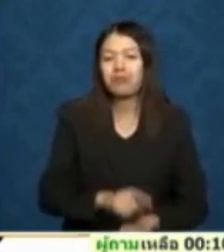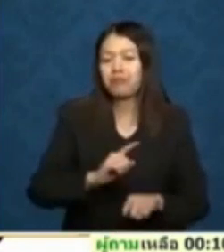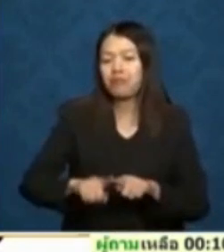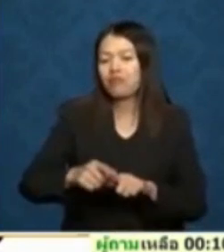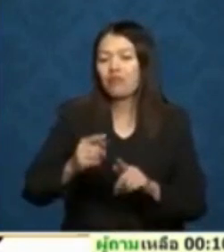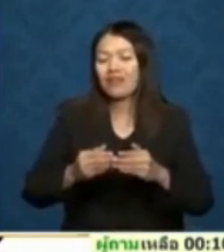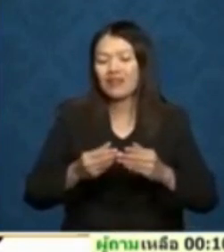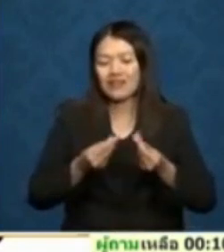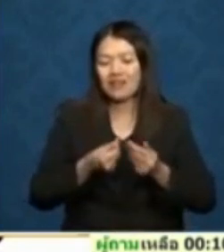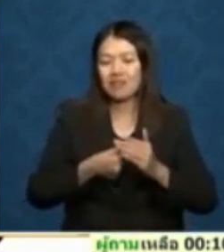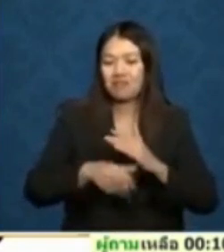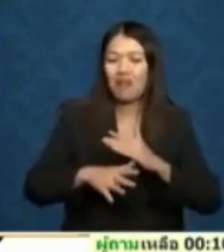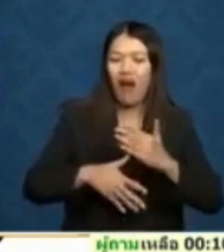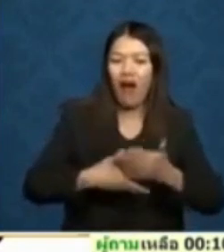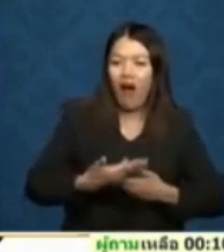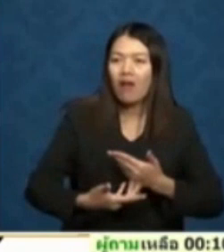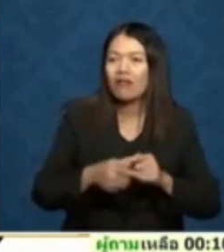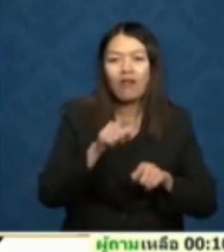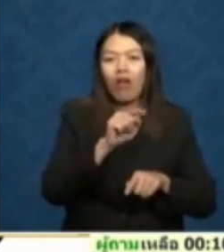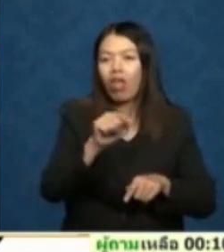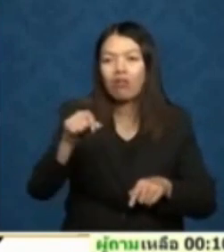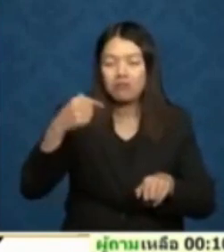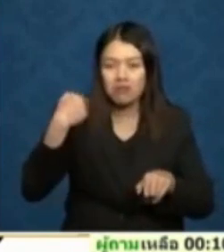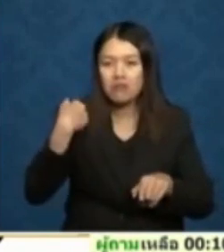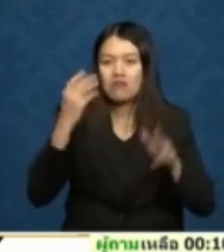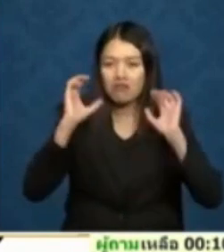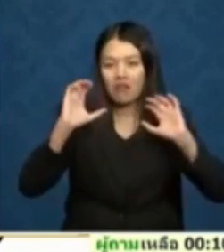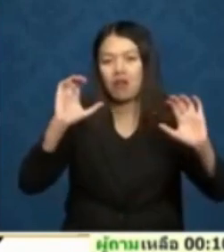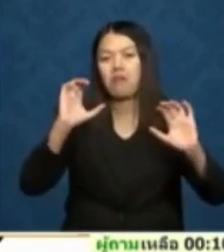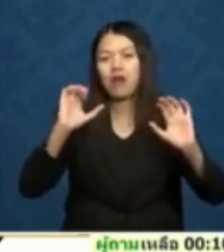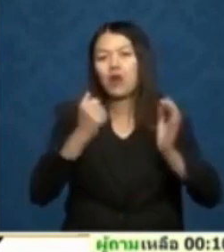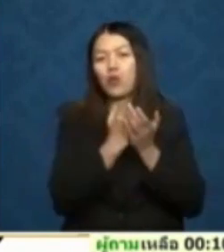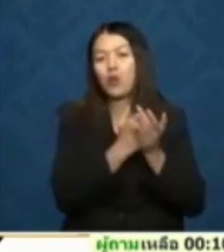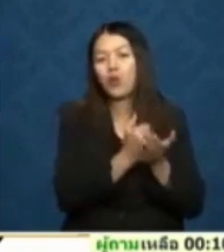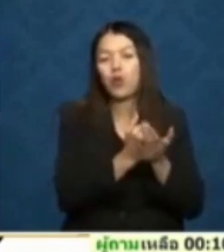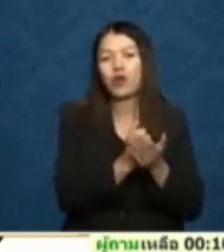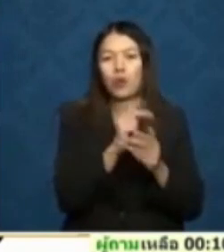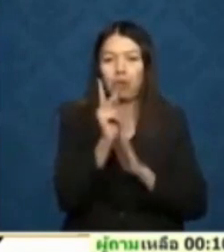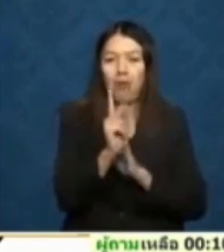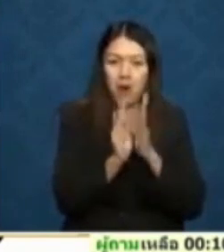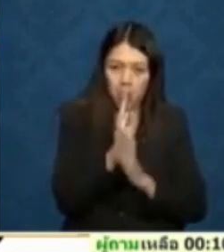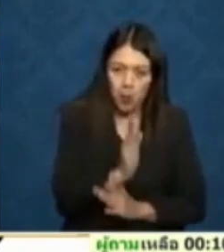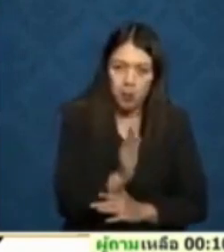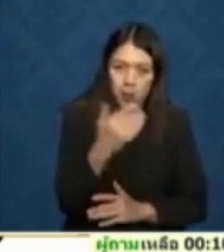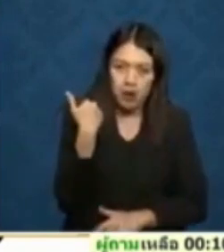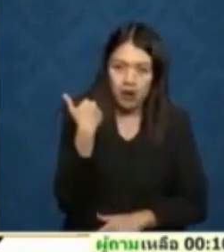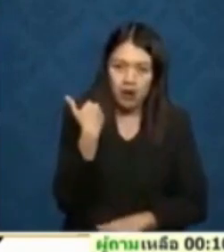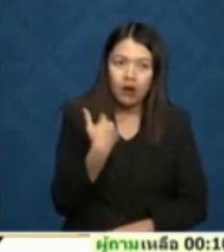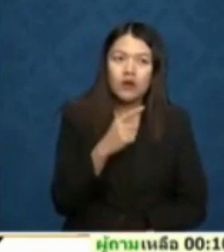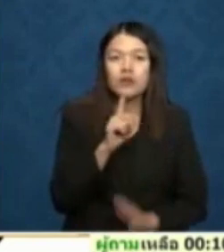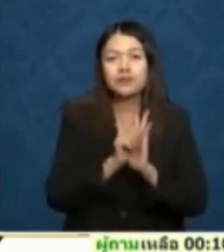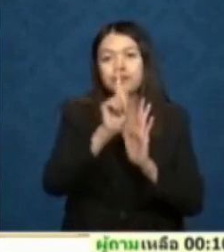ที่ดินติดใจหาดส่วนตัวในพื้นที่อื่นว่าเจ้าหน้าที่ภาครัฐได้ดำเนินการโดยชอบบ้างหรือไม่เป็นคำถาม